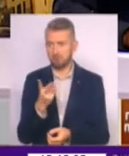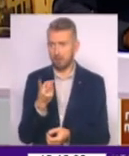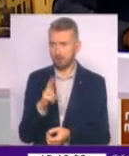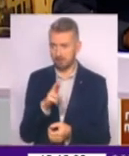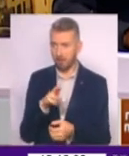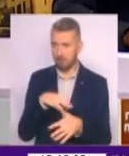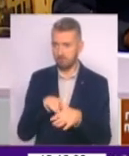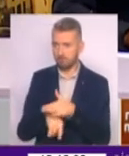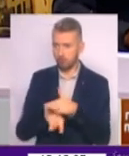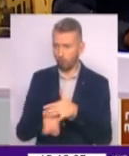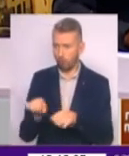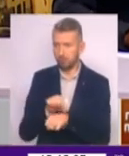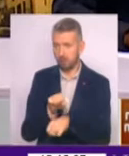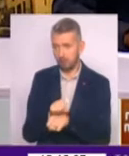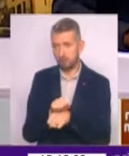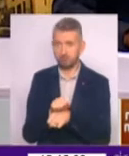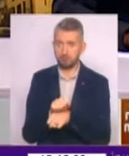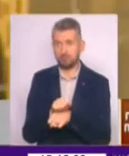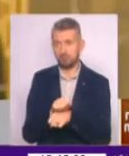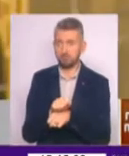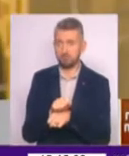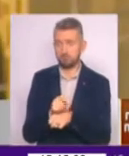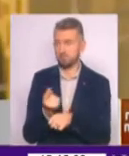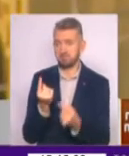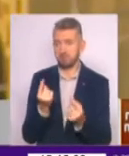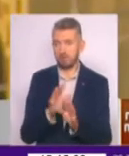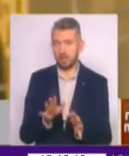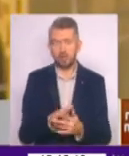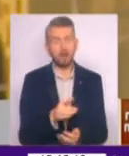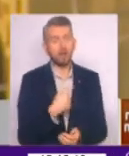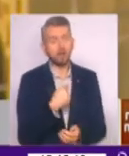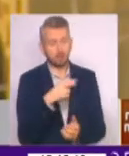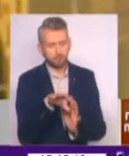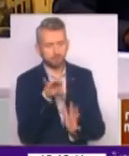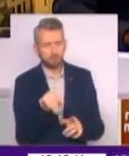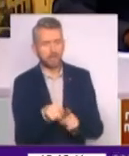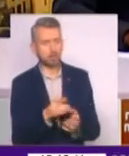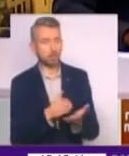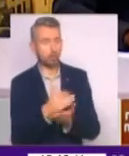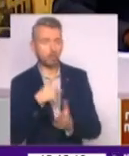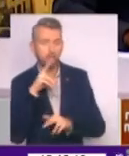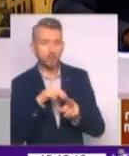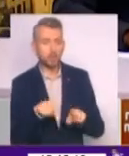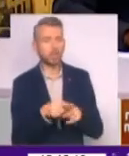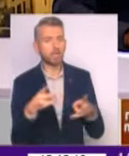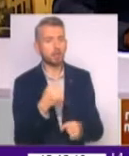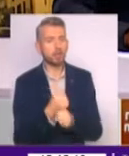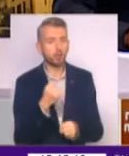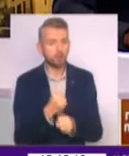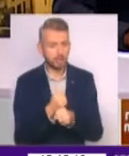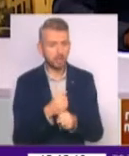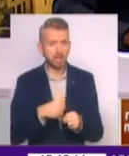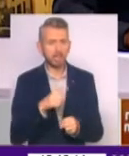ми говоримо саме про такий проєкт, то, звісно, це невелика сума. І я би пішов таким шляхом. Власне, я вважаю, що так треба зробити з